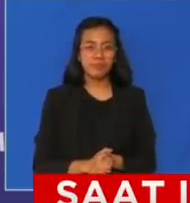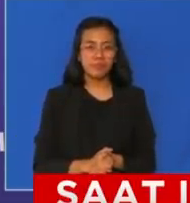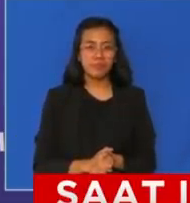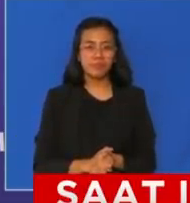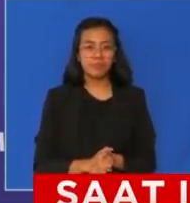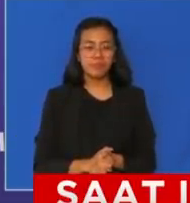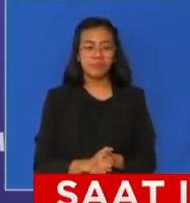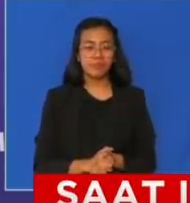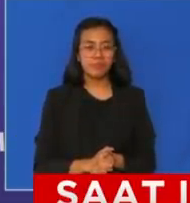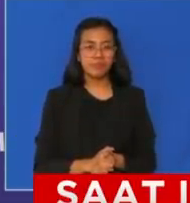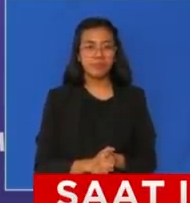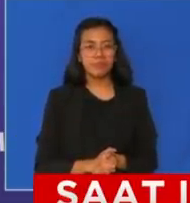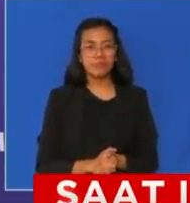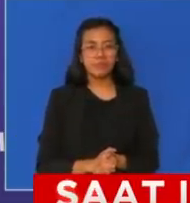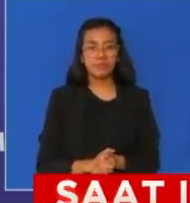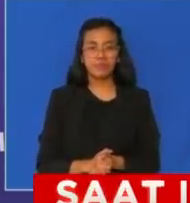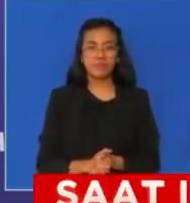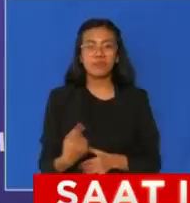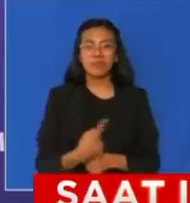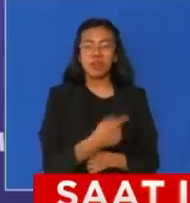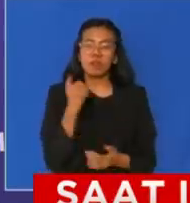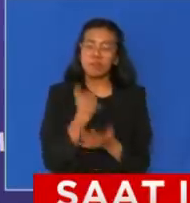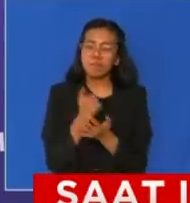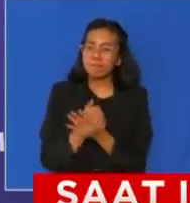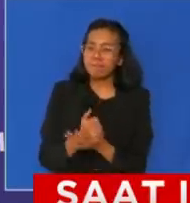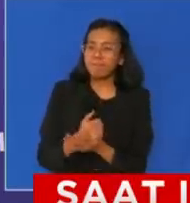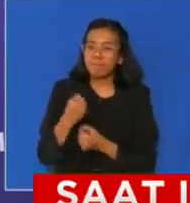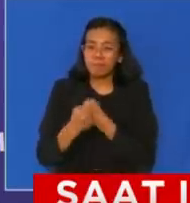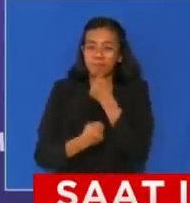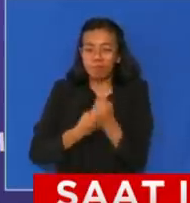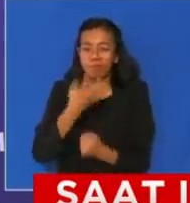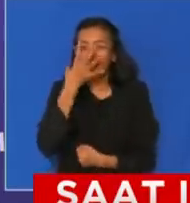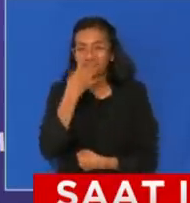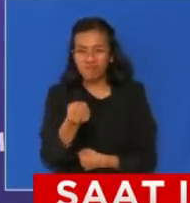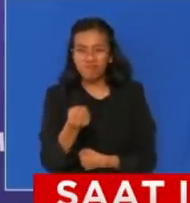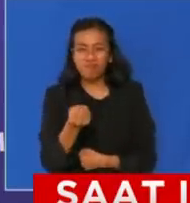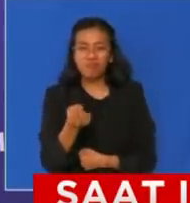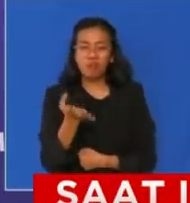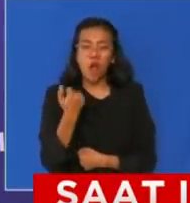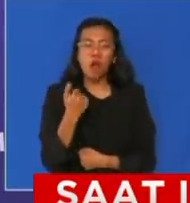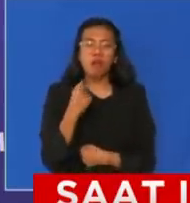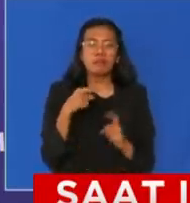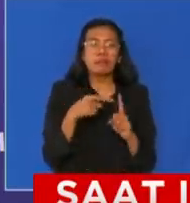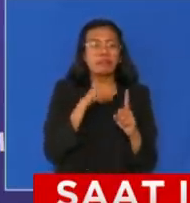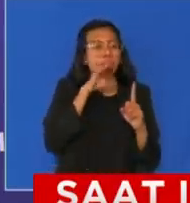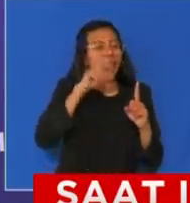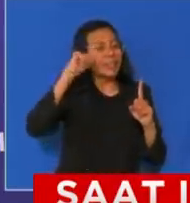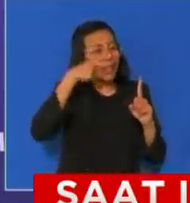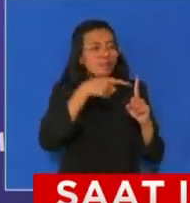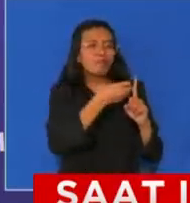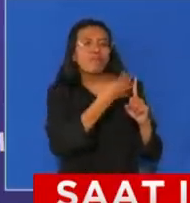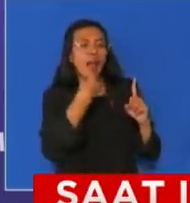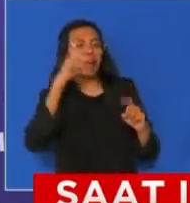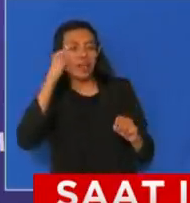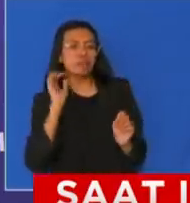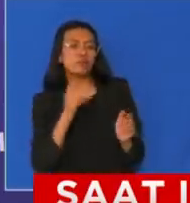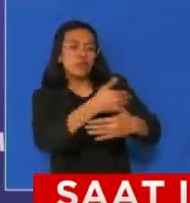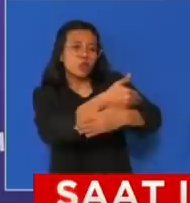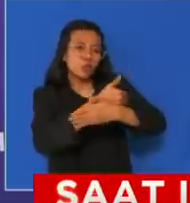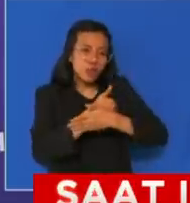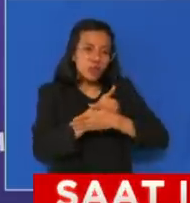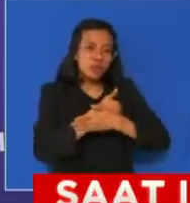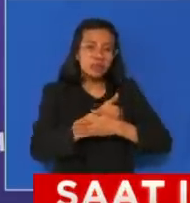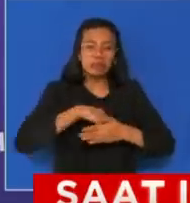kita melakukan ini dengan benar pastikan untuk saling mengingatkan saling melindungi